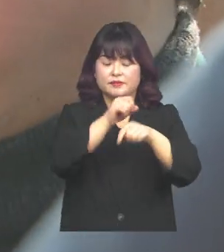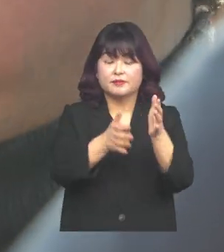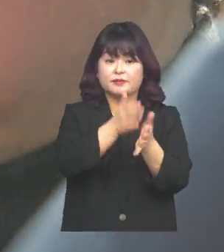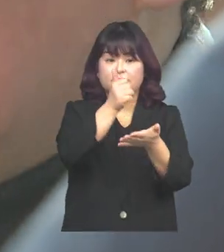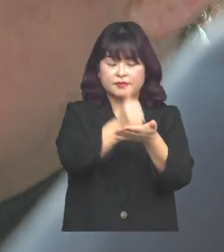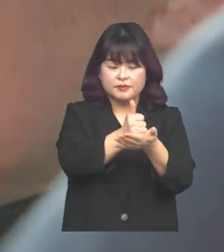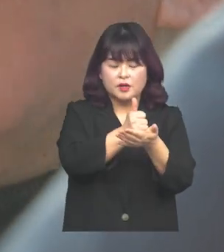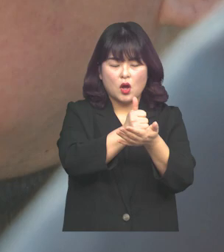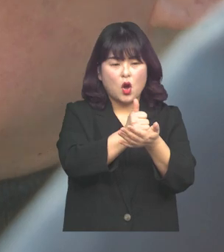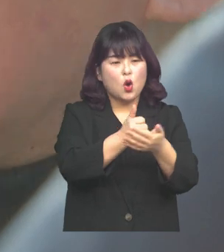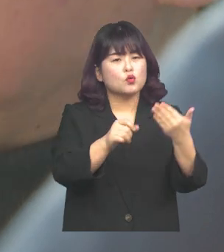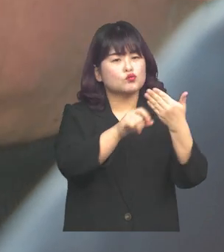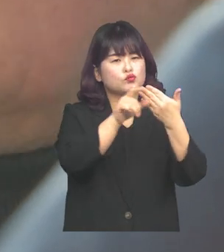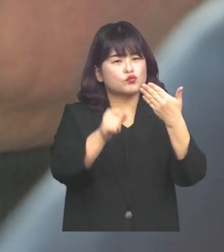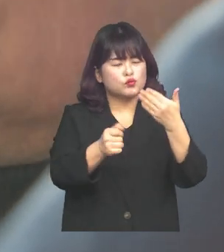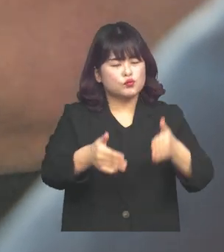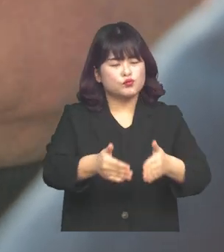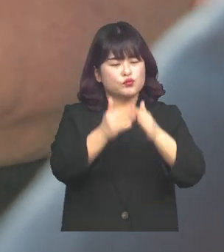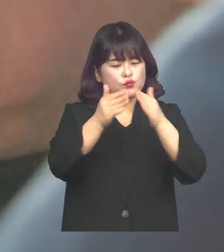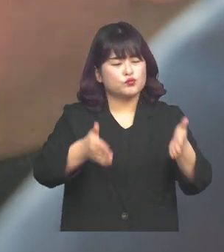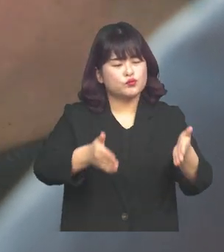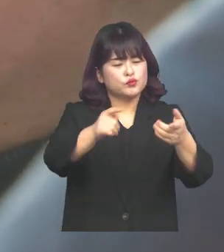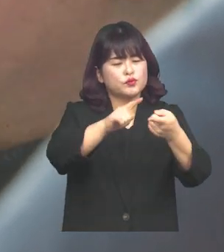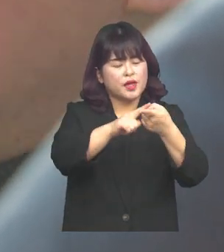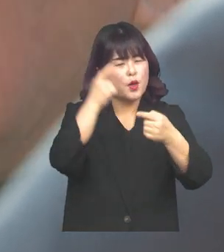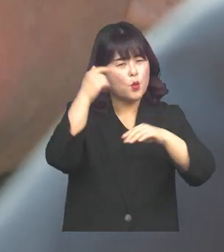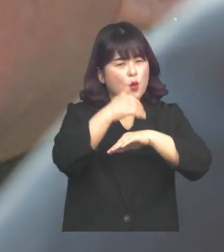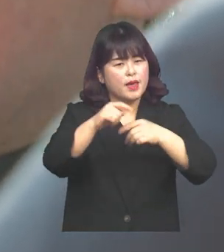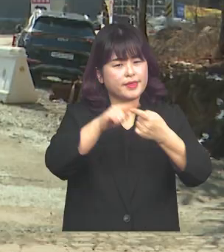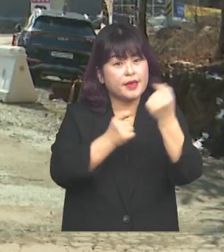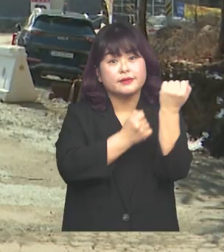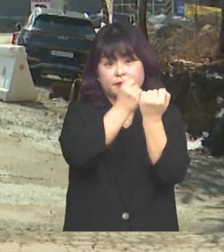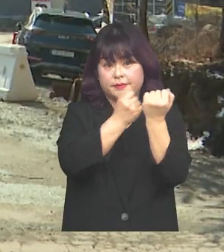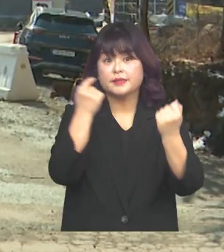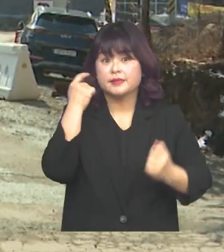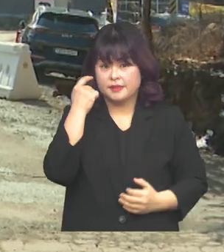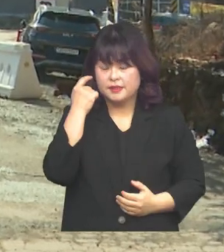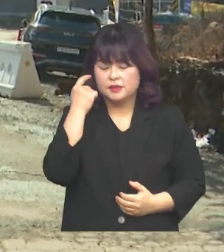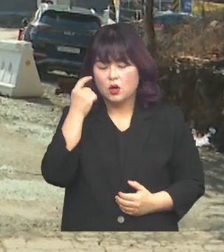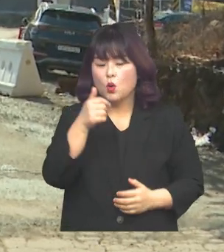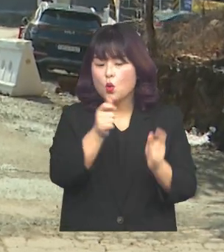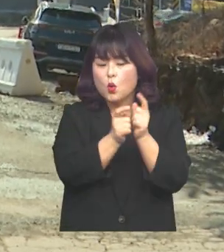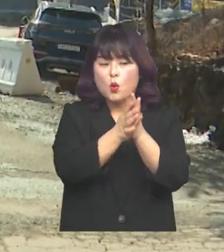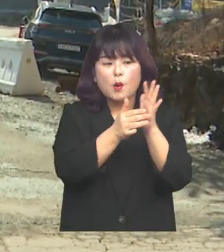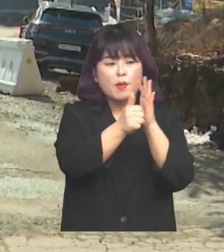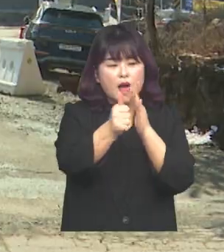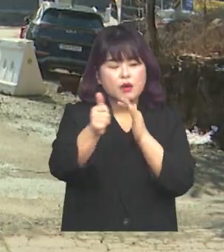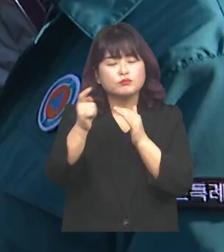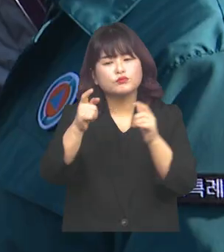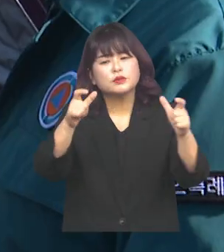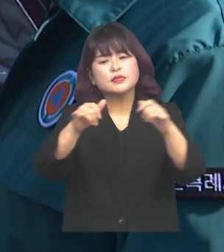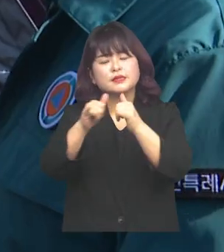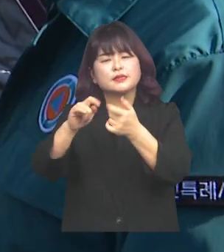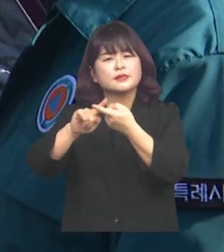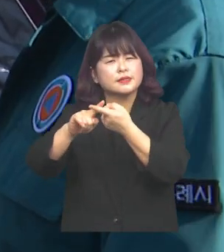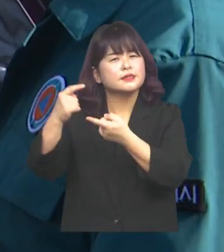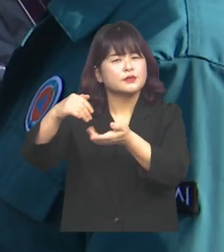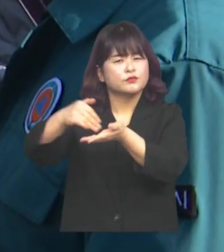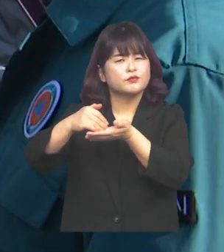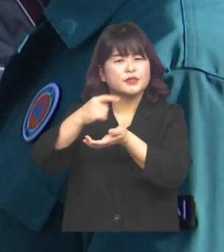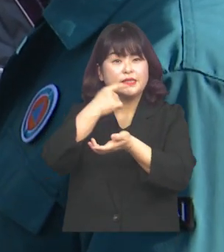이 시장은 올해 9월 준공을 앞둔 도로 개설 현황에 대한 설명을 듣고 현장을 둘러본 뒤 주민권의